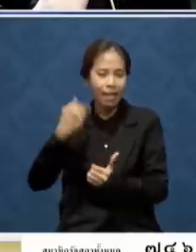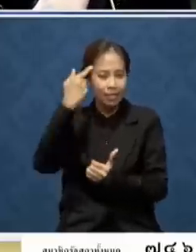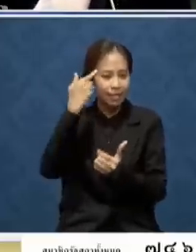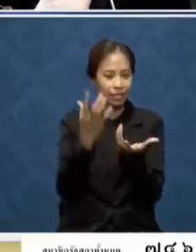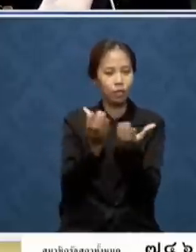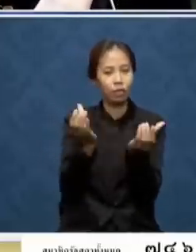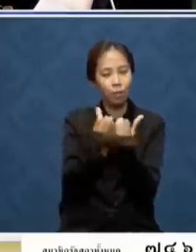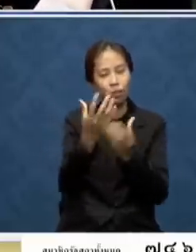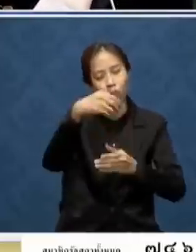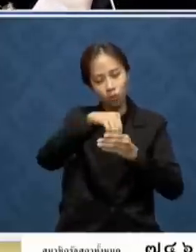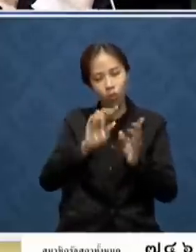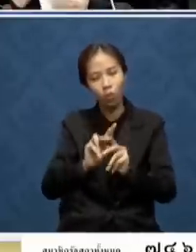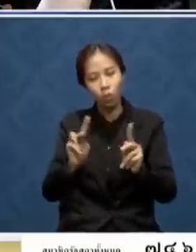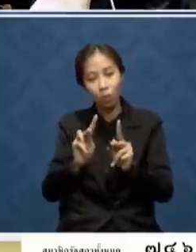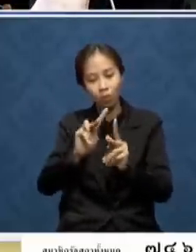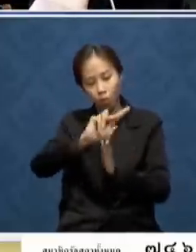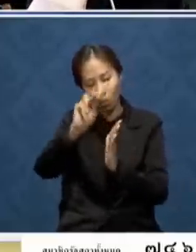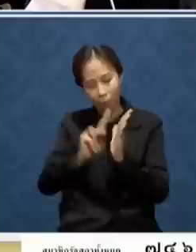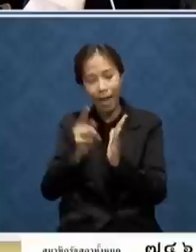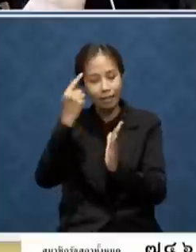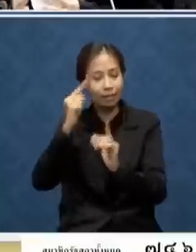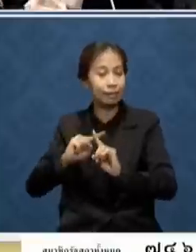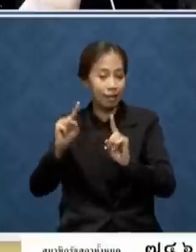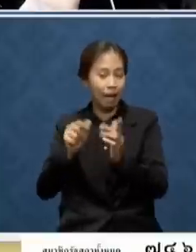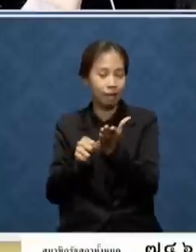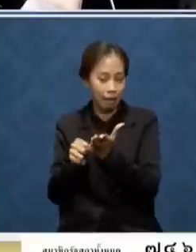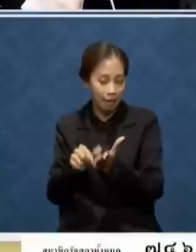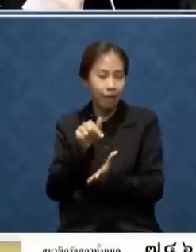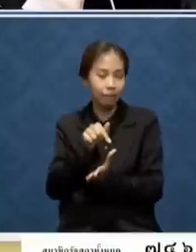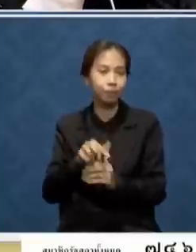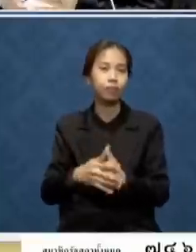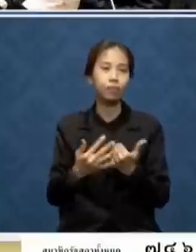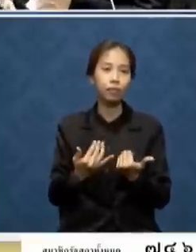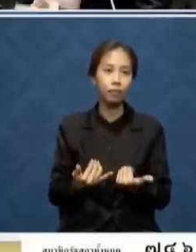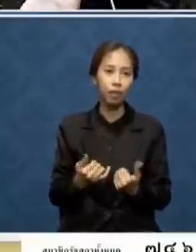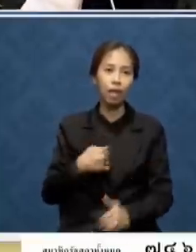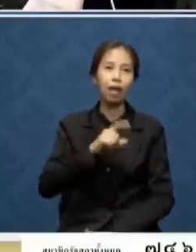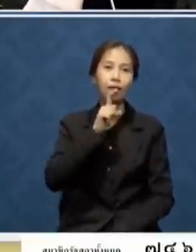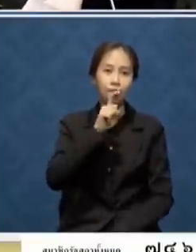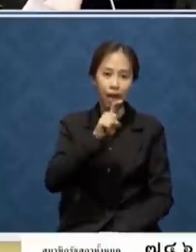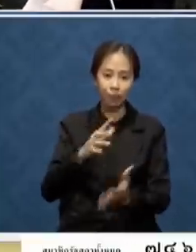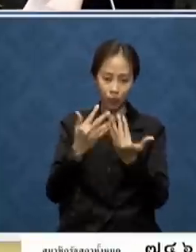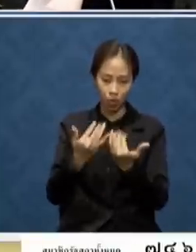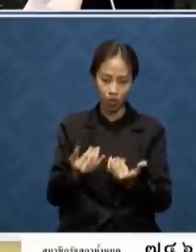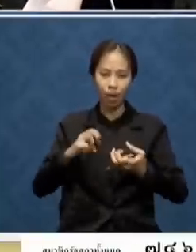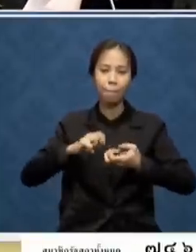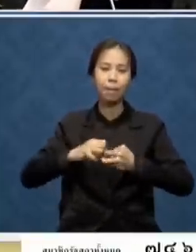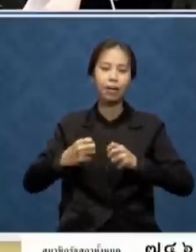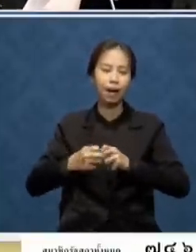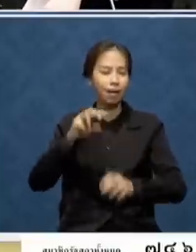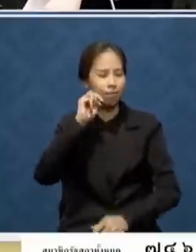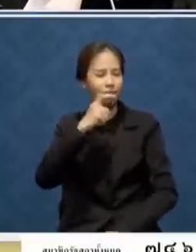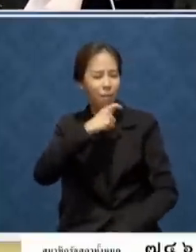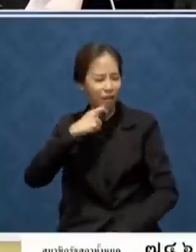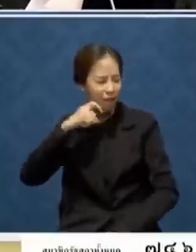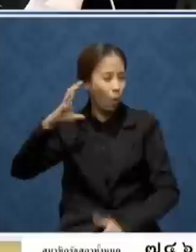หลักนิติธรรมนะคะก็อยากสอบถามนะคะเบื้องต้นไว้ก่อนว่าไงเอลนิโยไม่ถือว่าเป็นปัญหาเร่ง